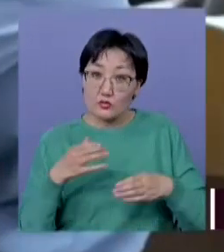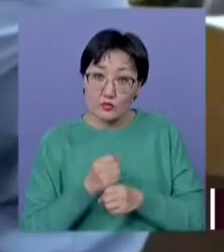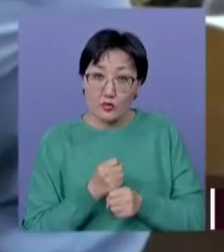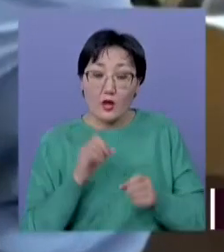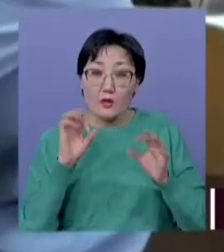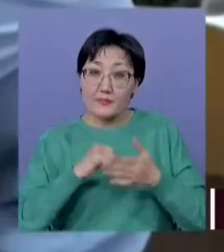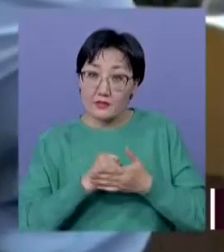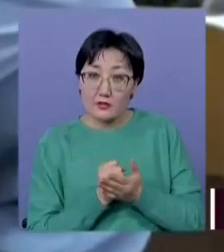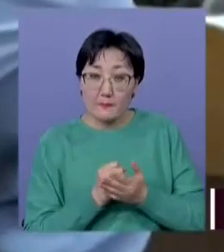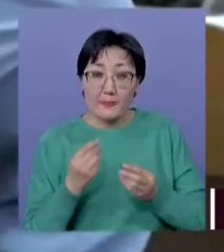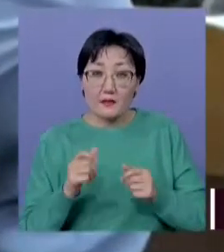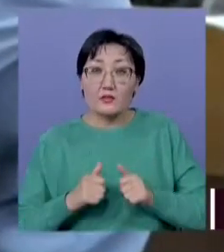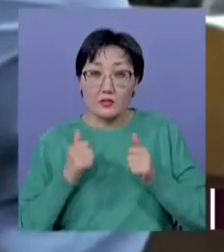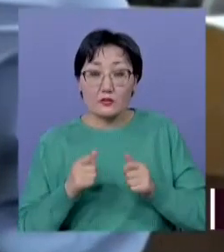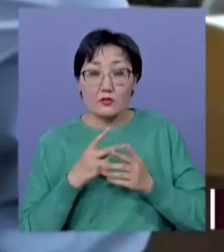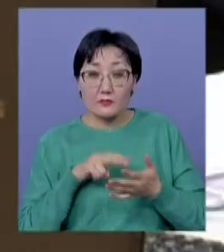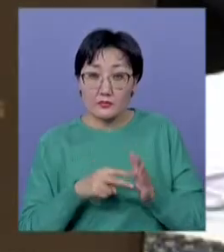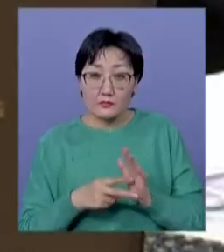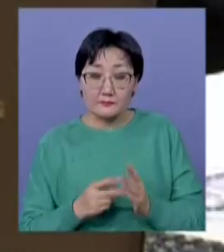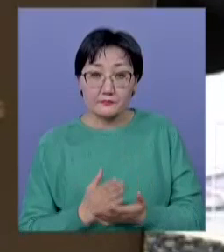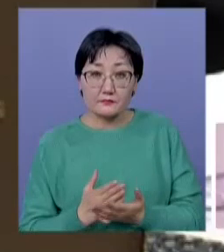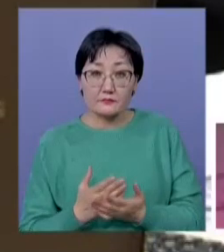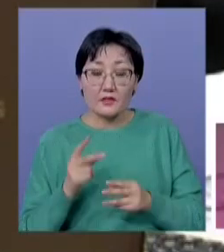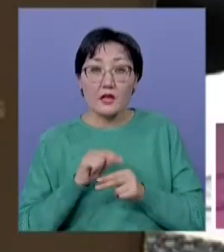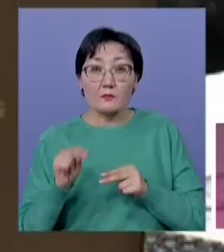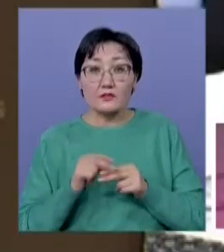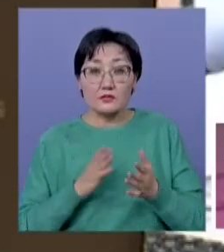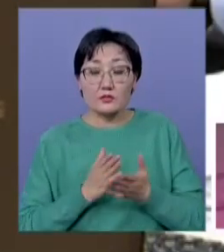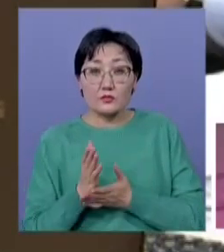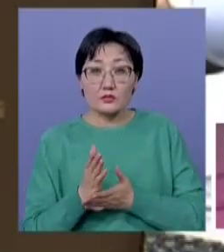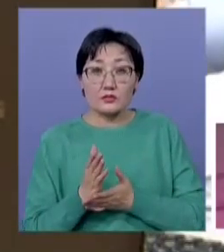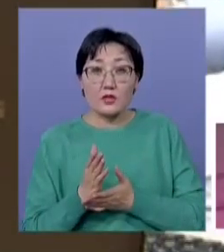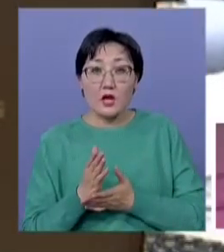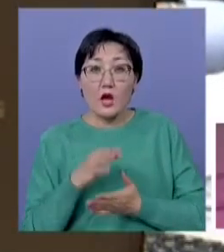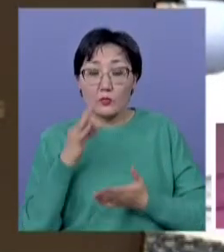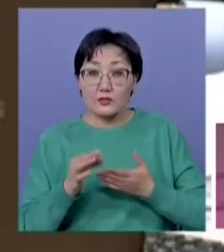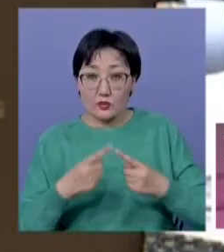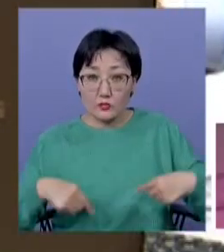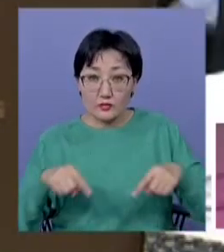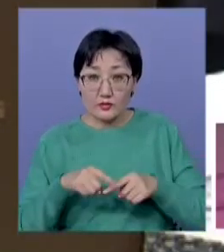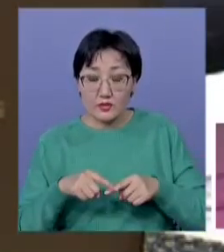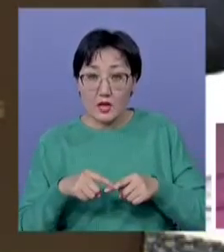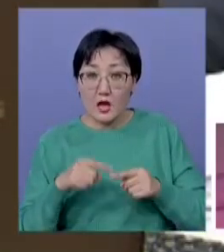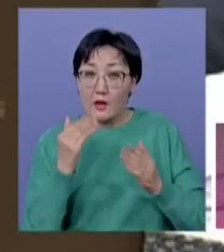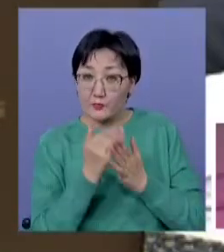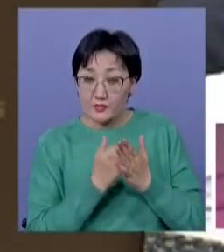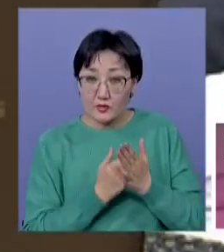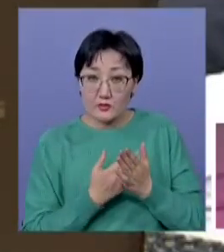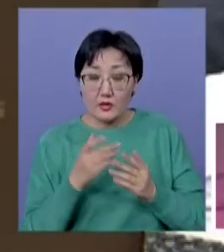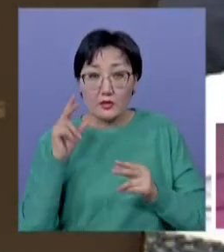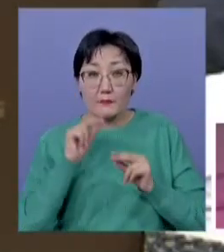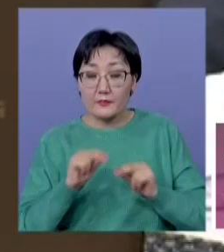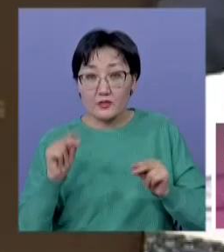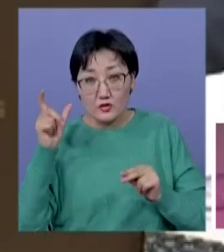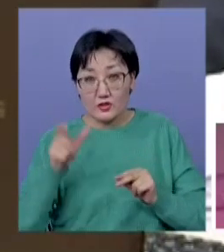Педагогтарды қаржылай ынталандыру да көзделген. Білім беру саласындағы уәкілетті орган айқындайтын тізбе бойынша білім алушылар